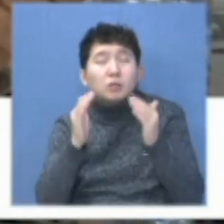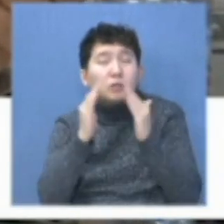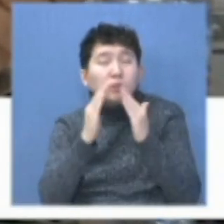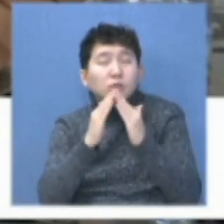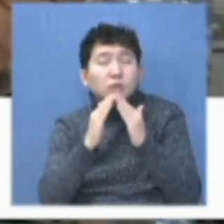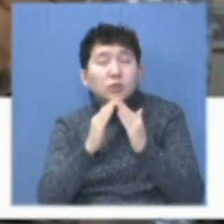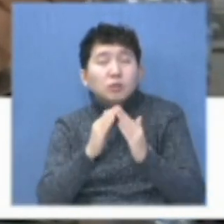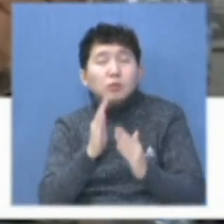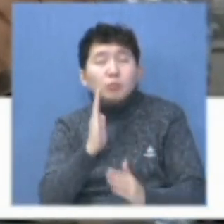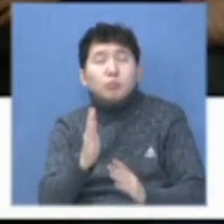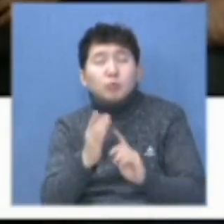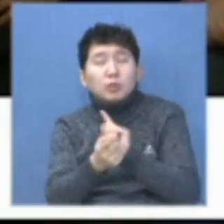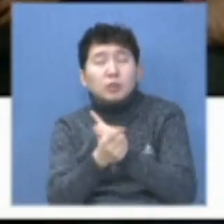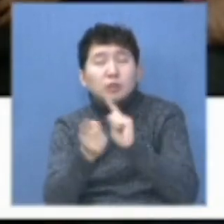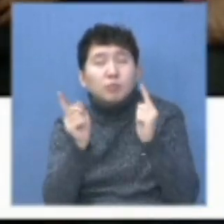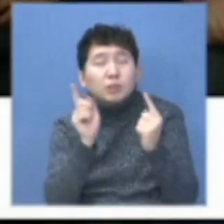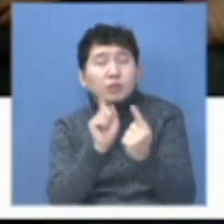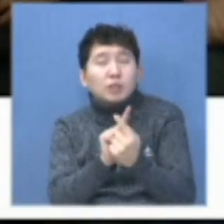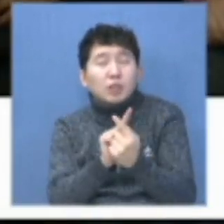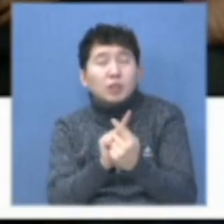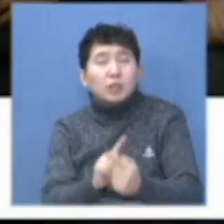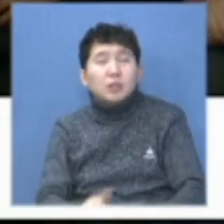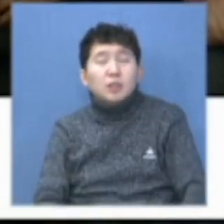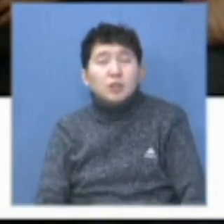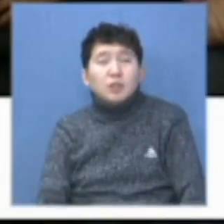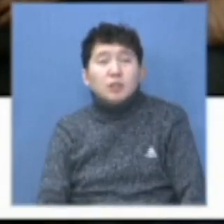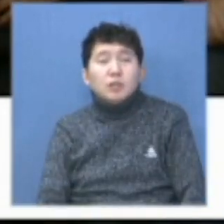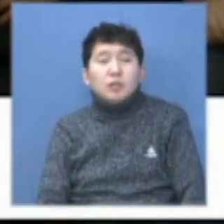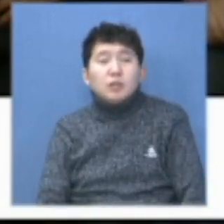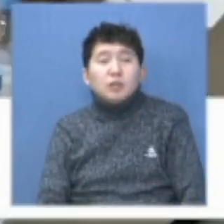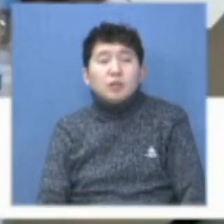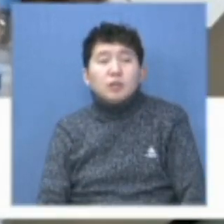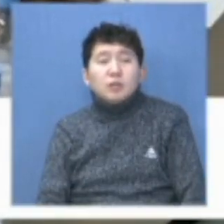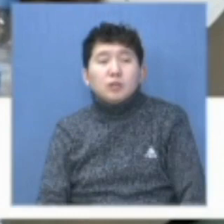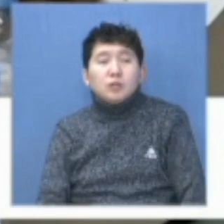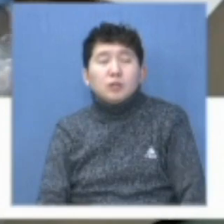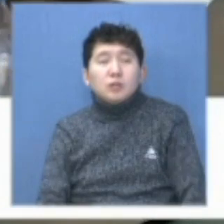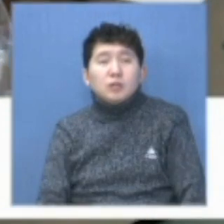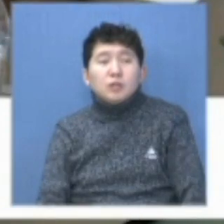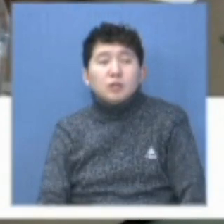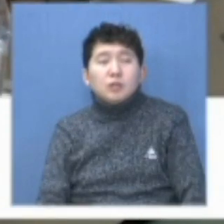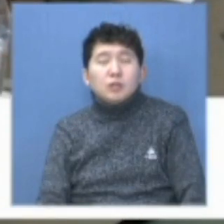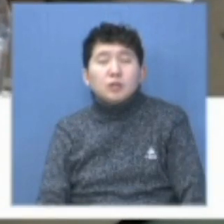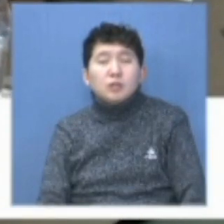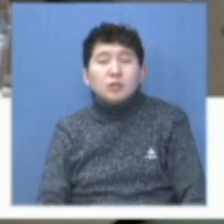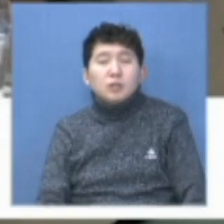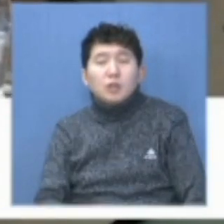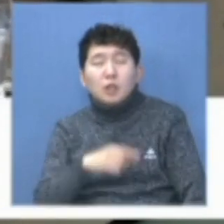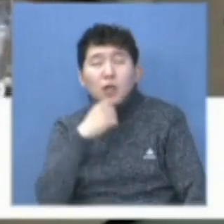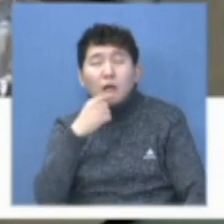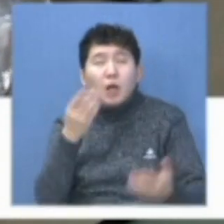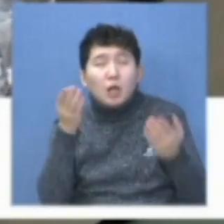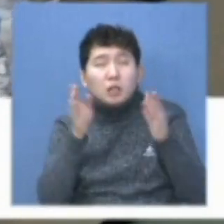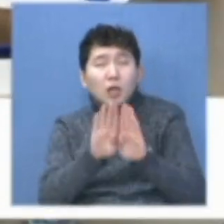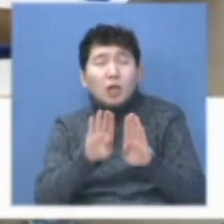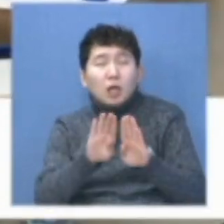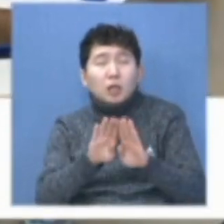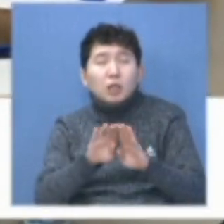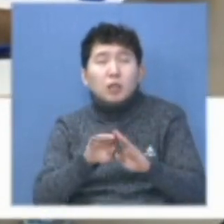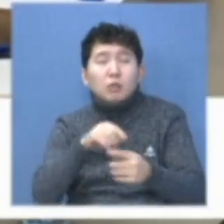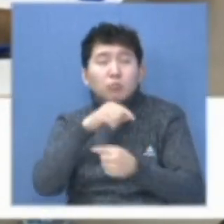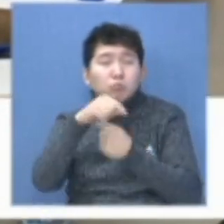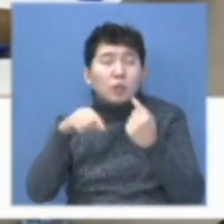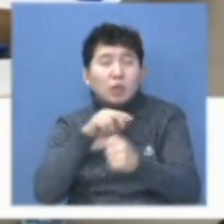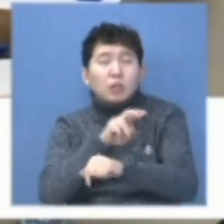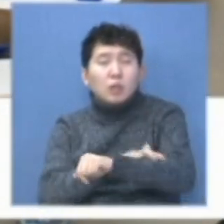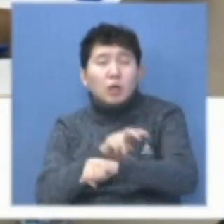большие изменения. По мнению их владельцев и экспертов, эти новшества могут подорвать бизнес на корню. Дело в том, что теперь налог на добавленную